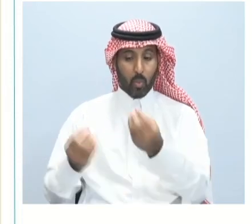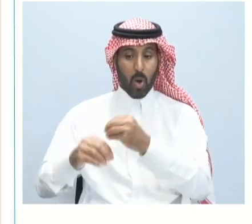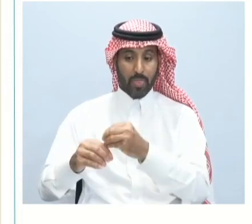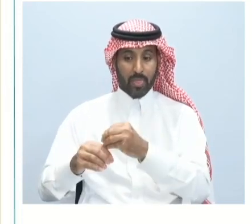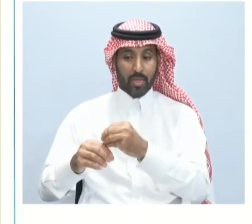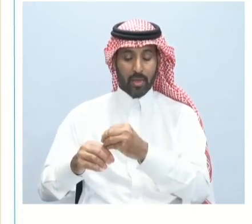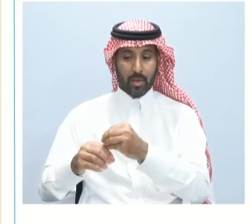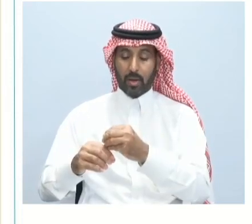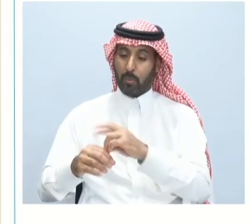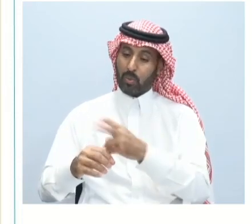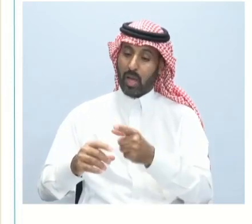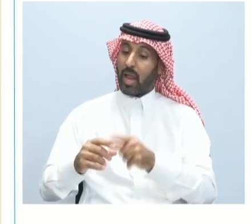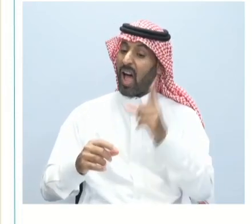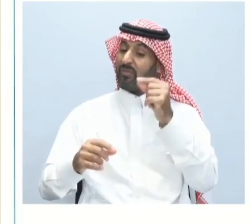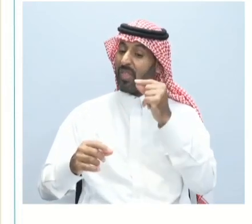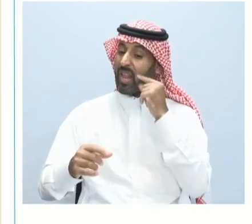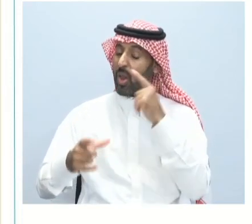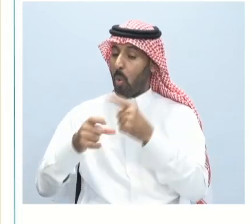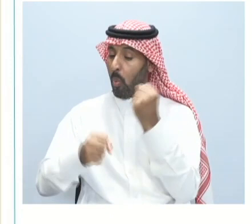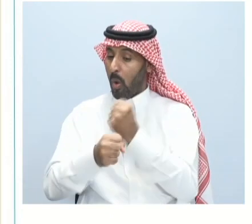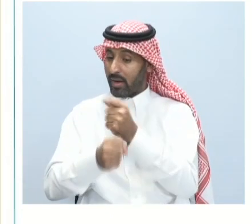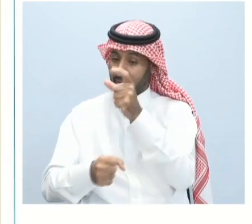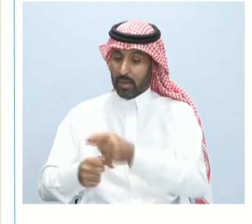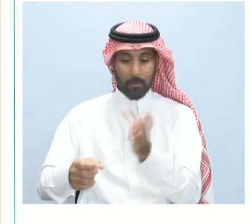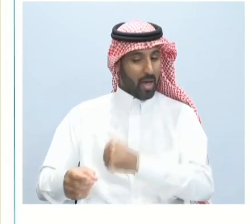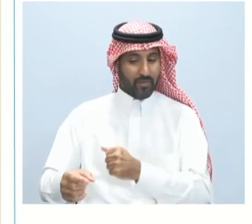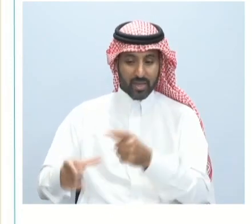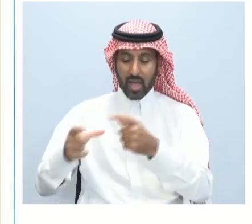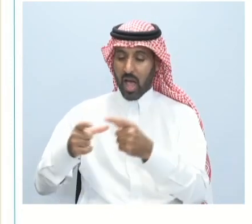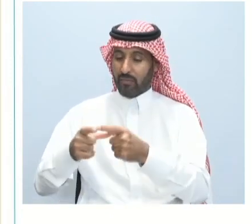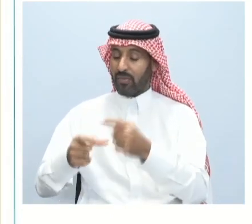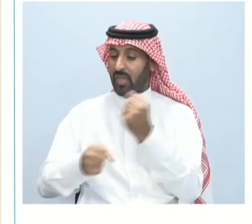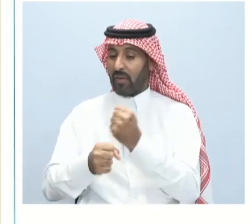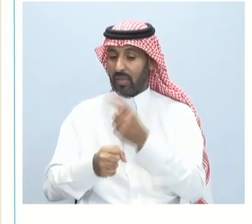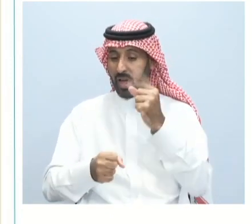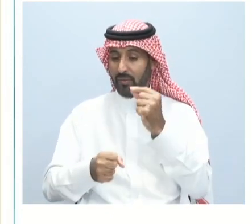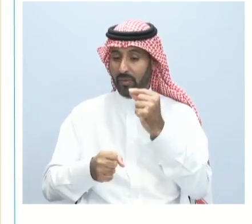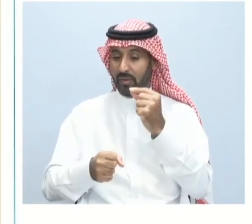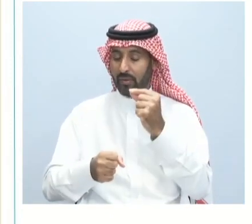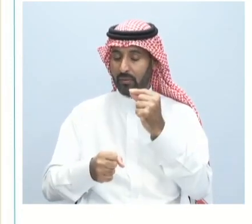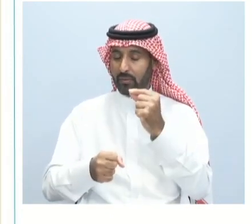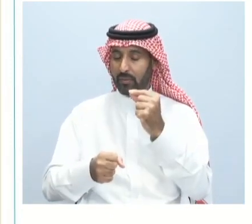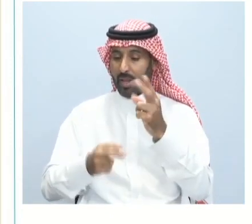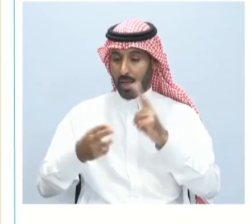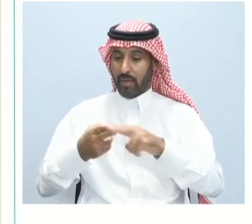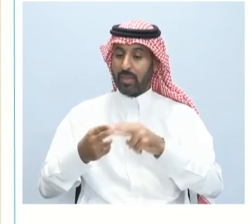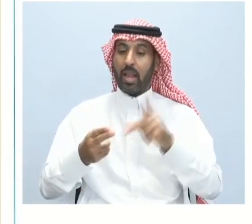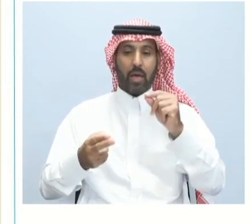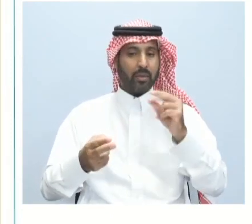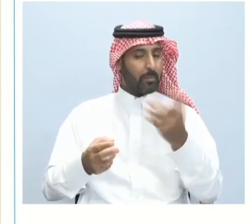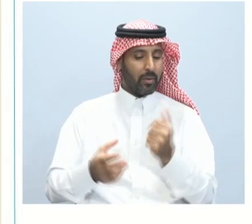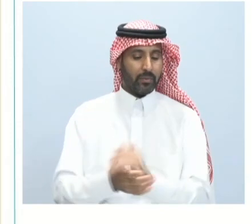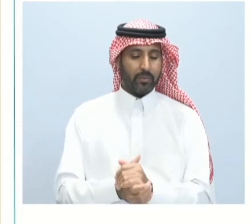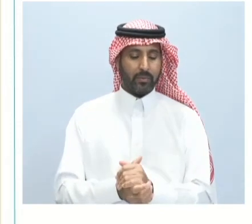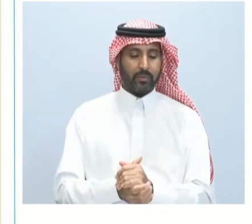ال متغير البست وركر اي دي ن يعني الى الان لم نصل الى الحل الامثل مازال